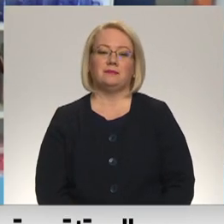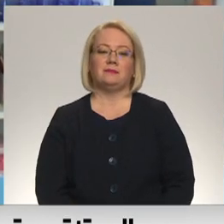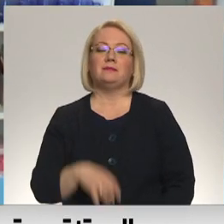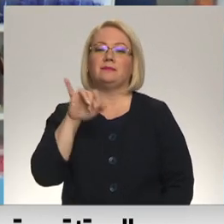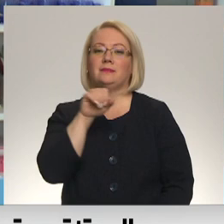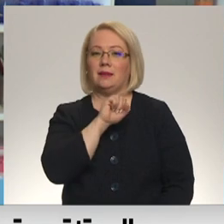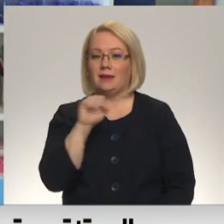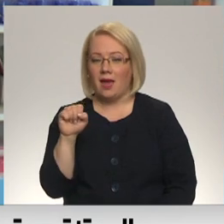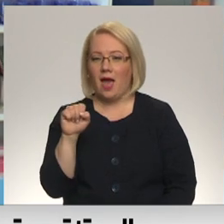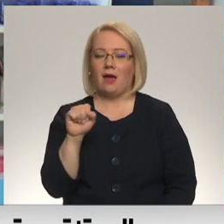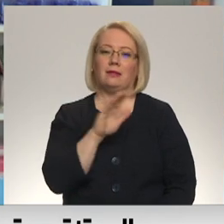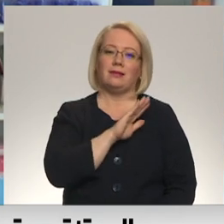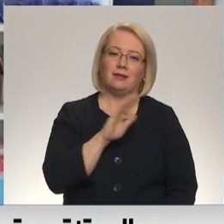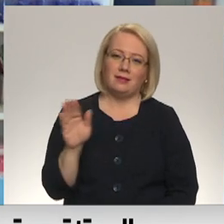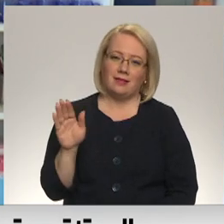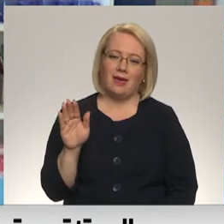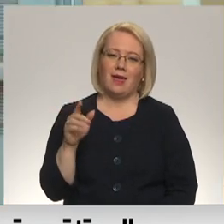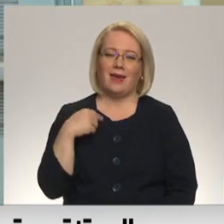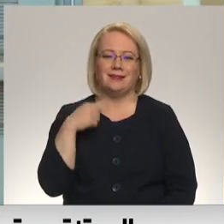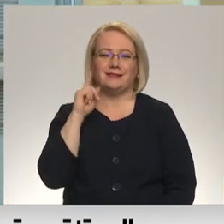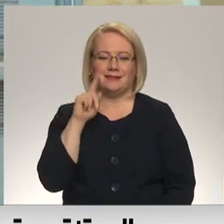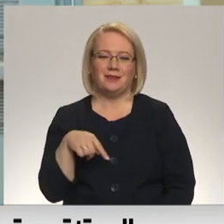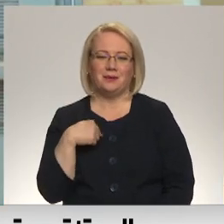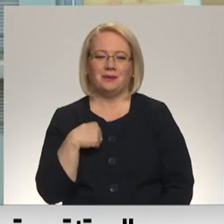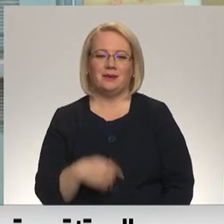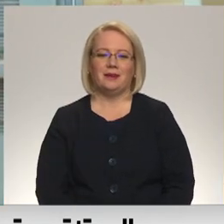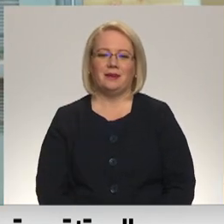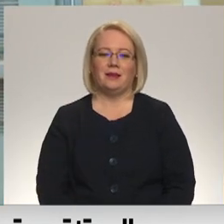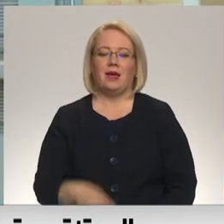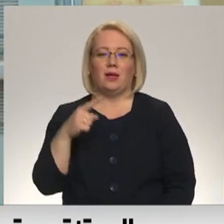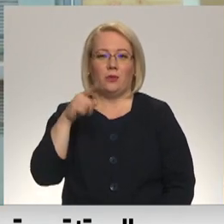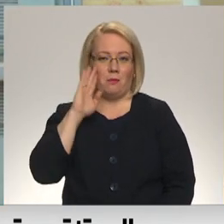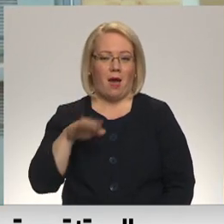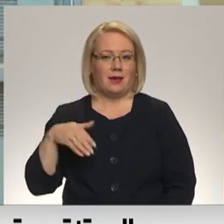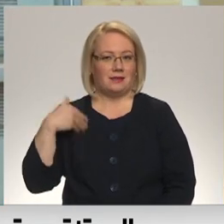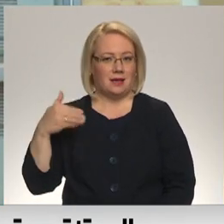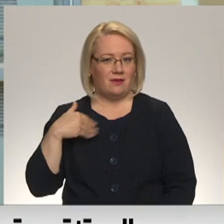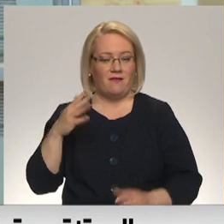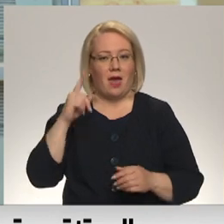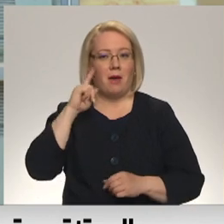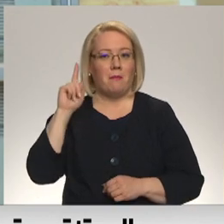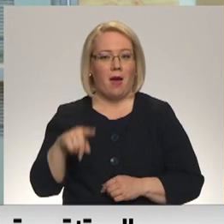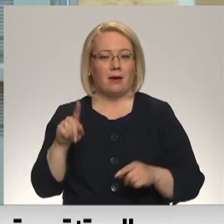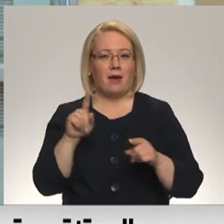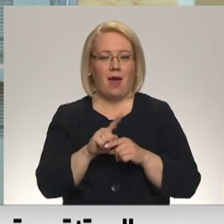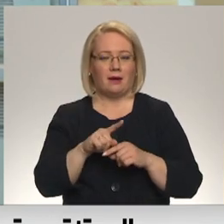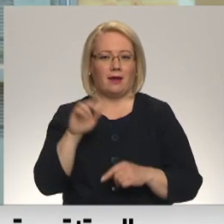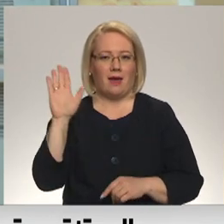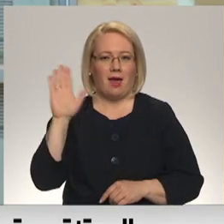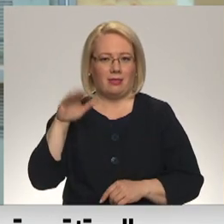Jā, nē, ja znaju. Tu māki sasveicināties, bet vai māki arī